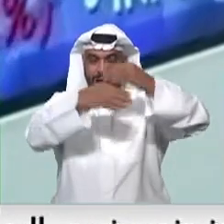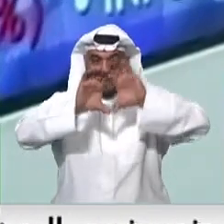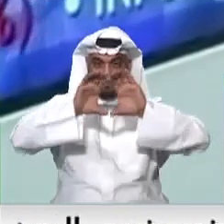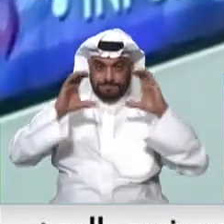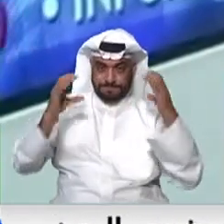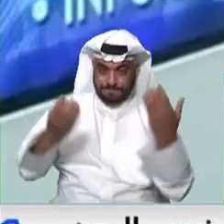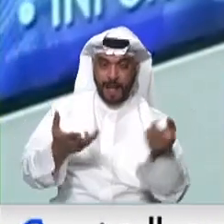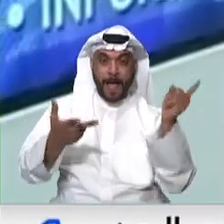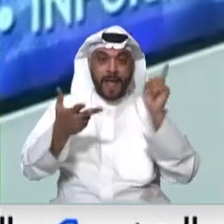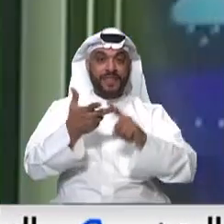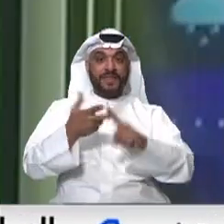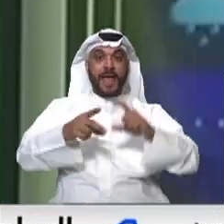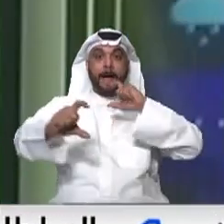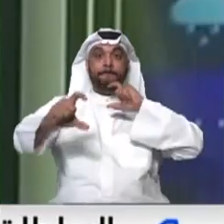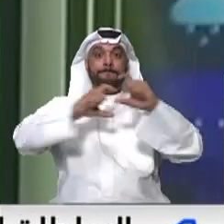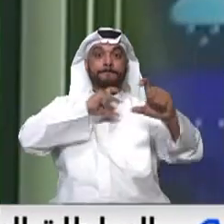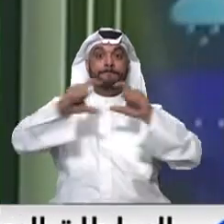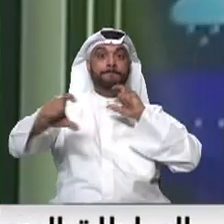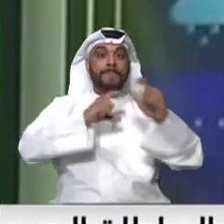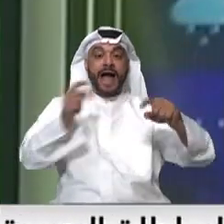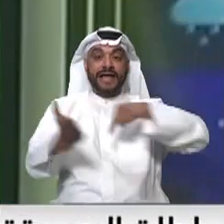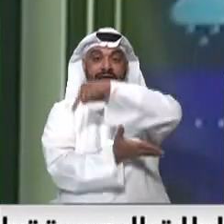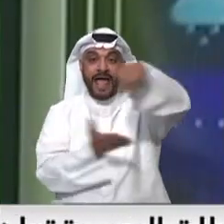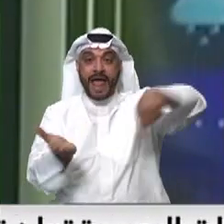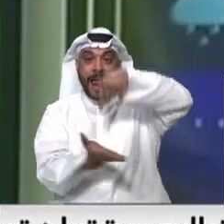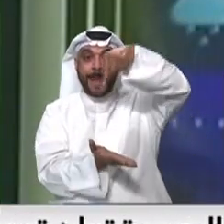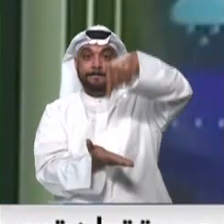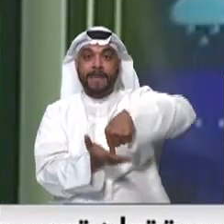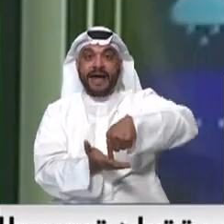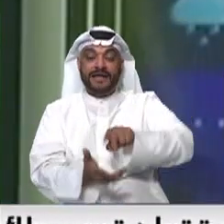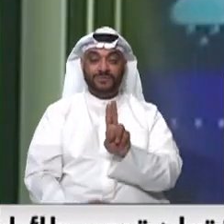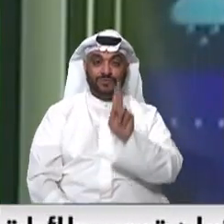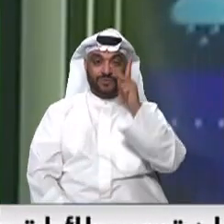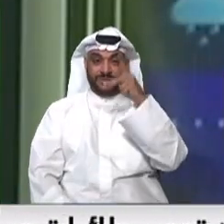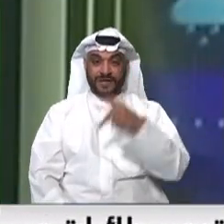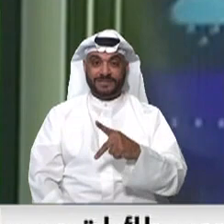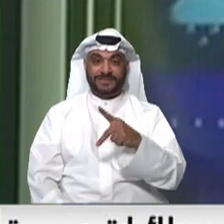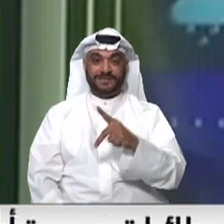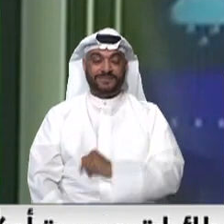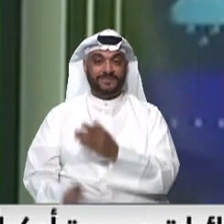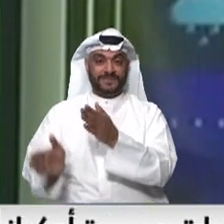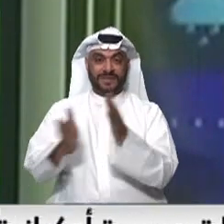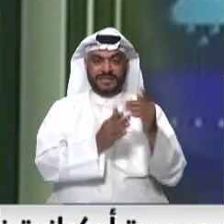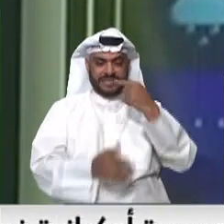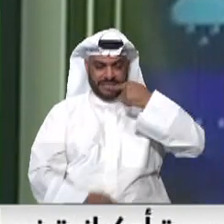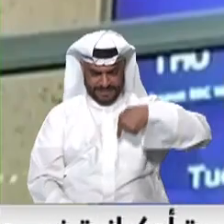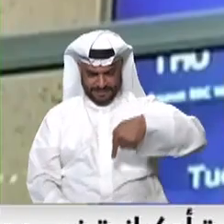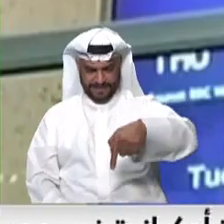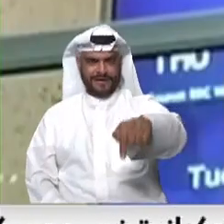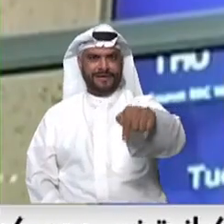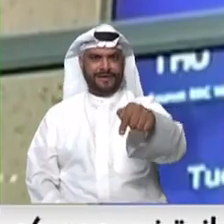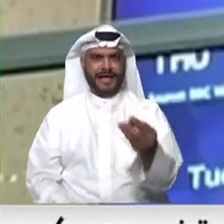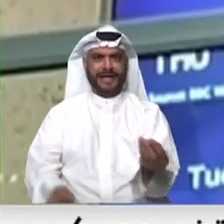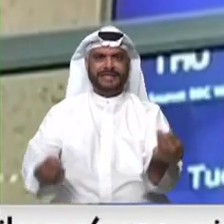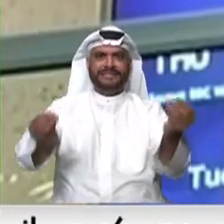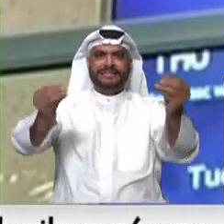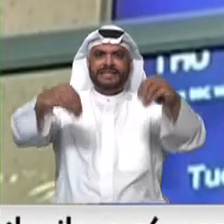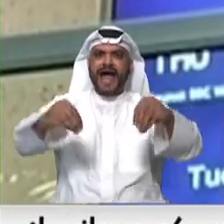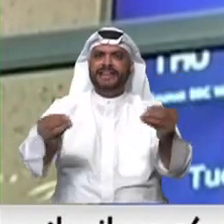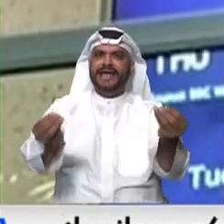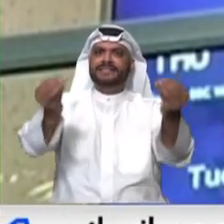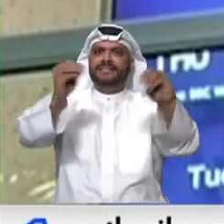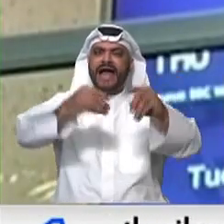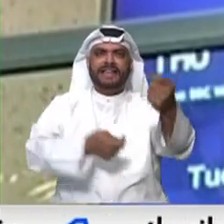المركزي ودوره الحيوي في تحقيق نسبة كبيرة من الإيرادات. الأعوام المقبلة حبلى بكل ما من شأنه زيادة